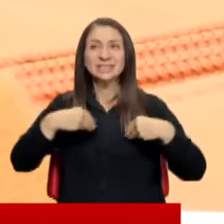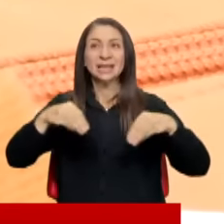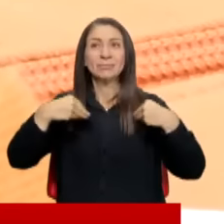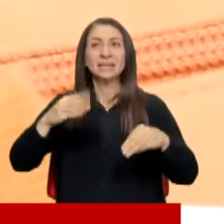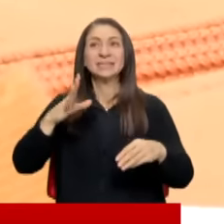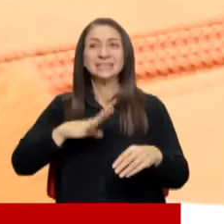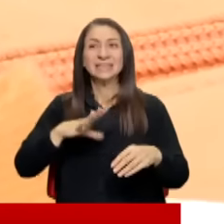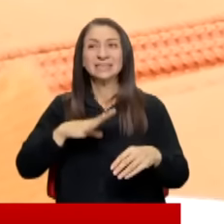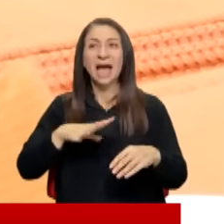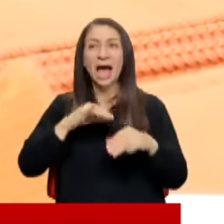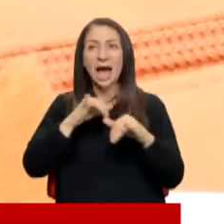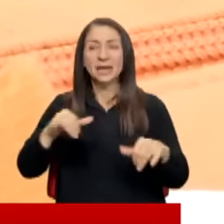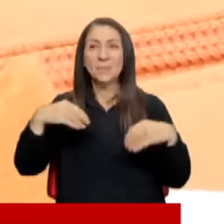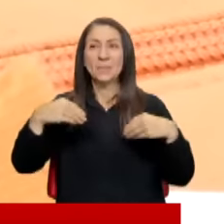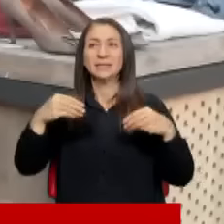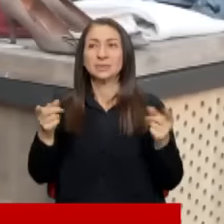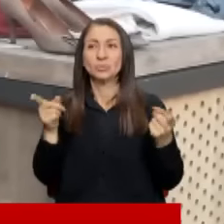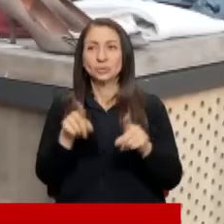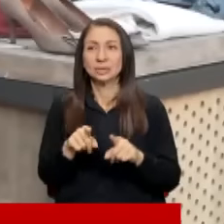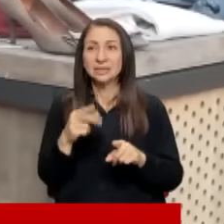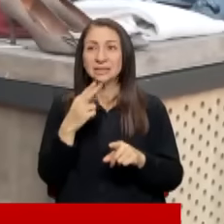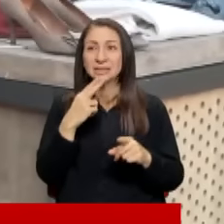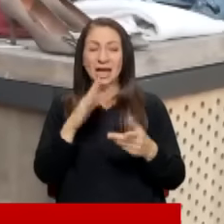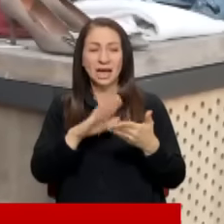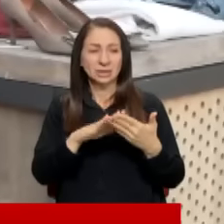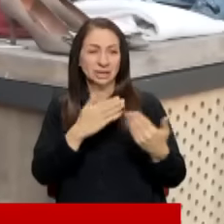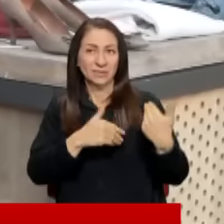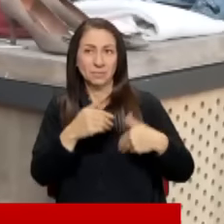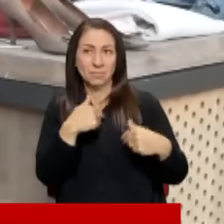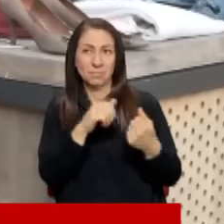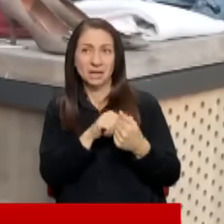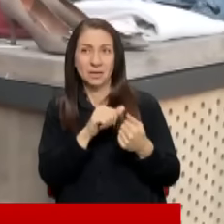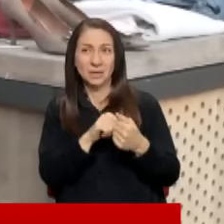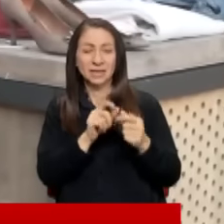satmak isteyenler aynı pazarda buluştu. Kız arkadaşımla birlikte